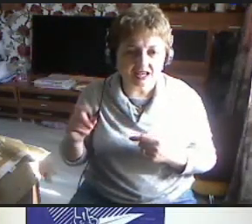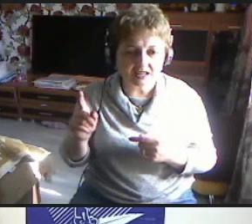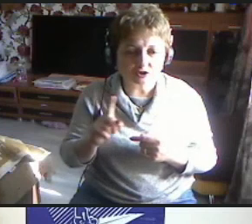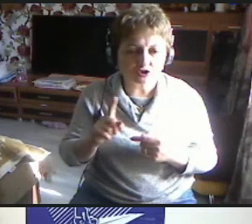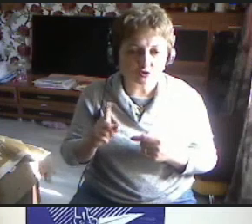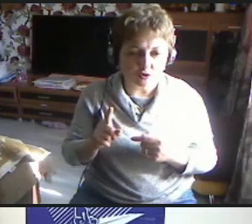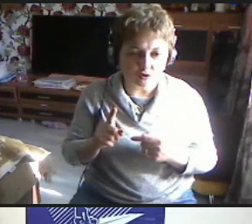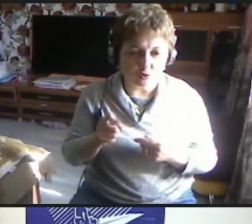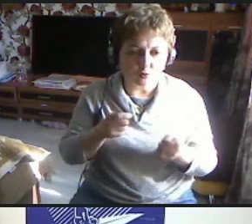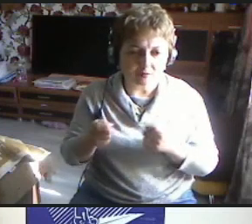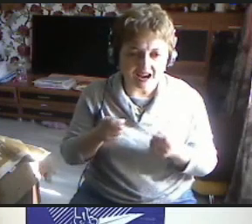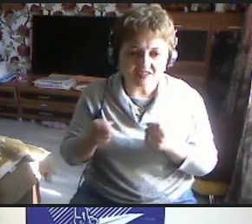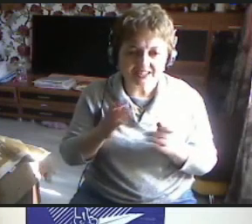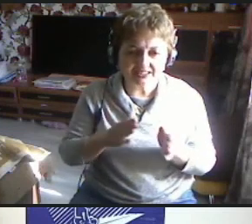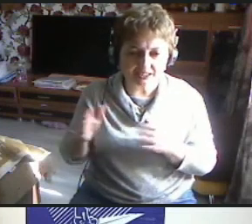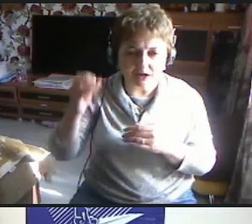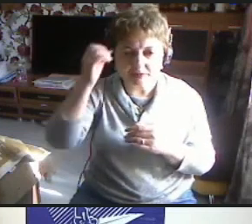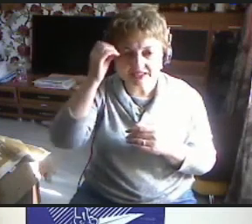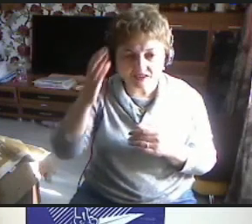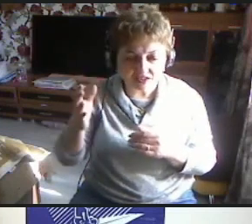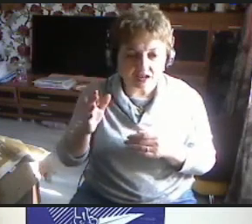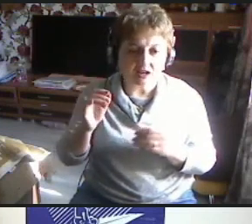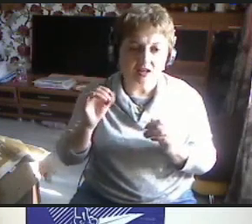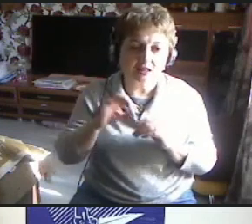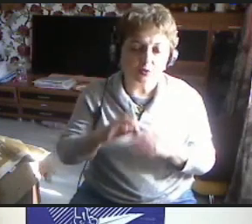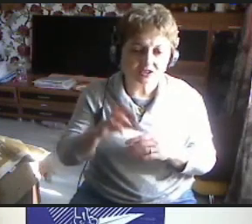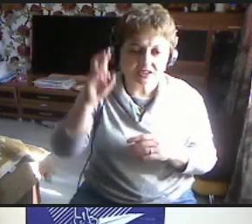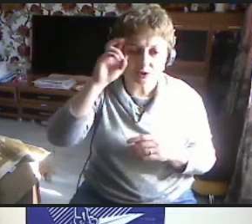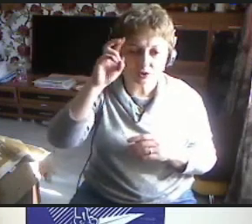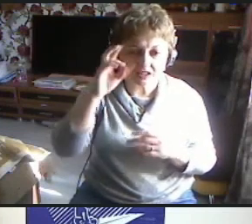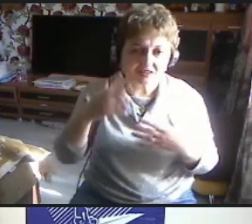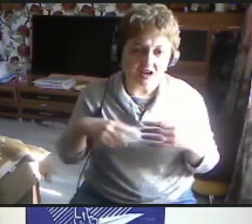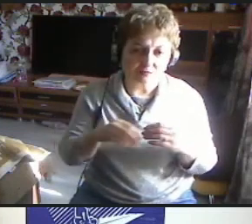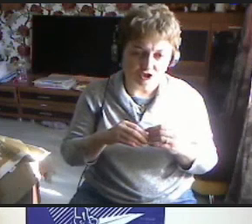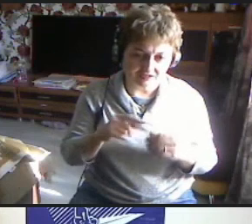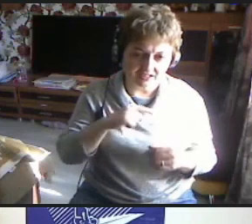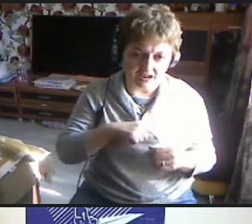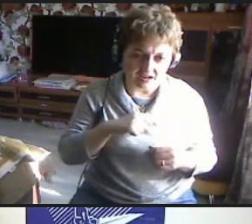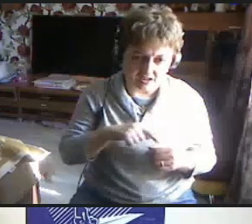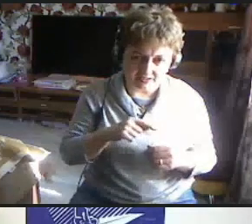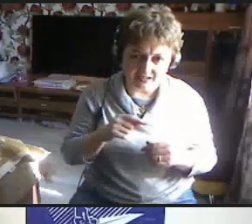управление системой образования носит государственно-общественный характер. То есть, в принципе, при